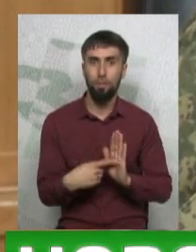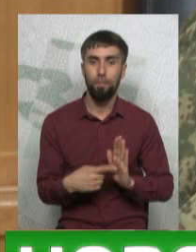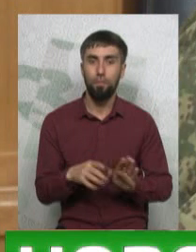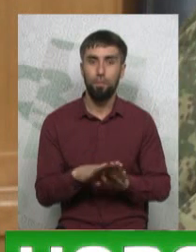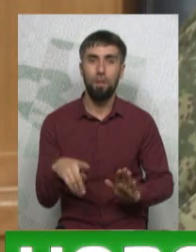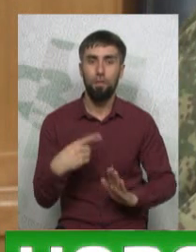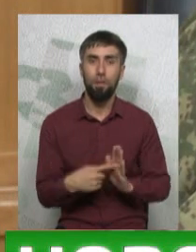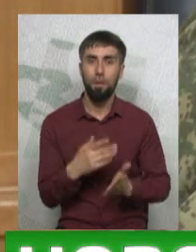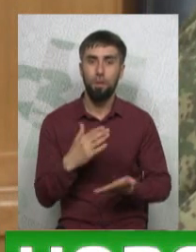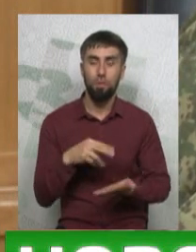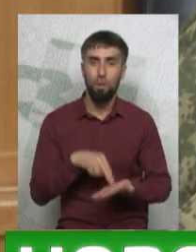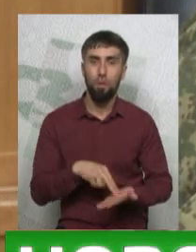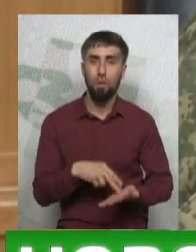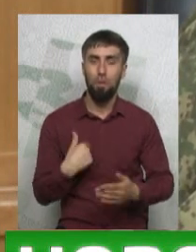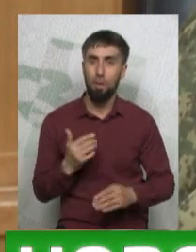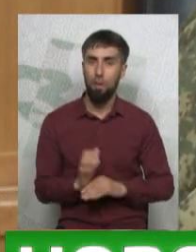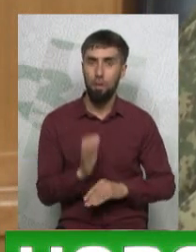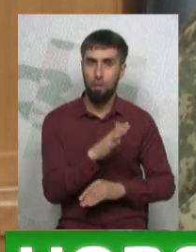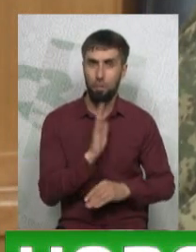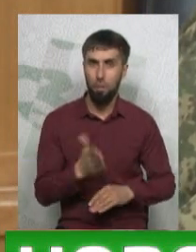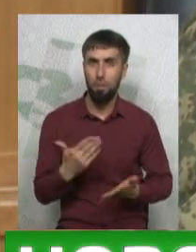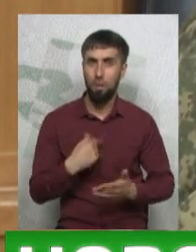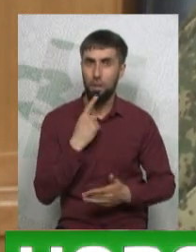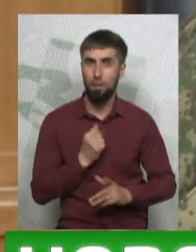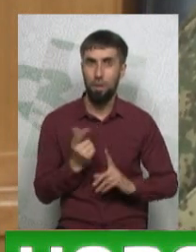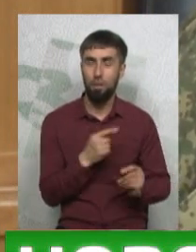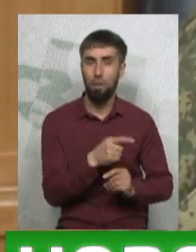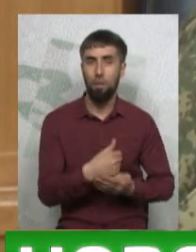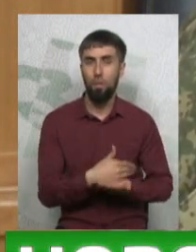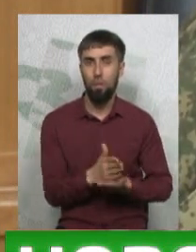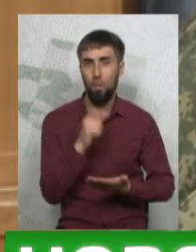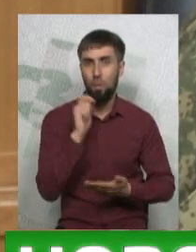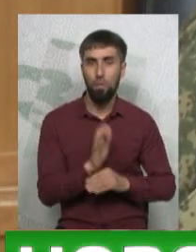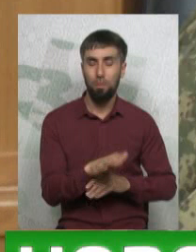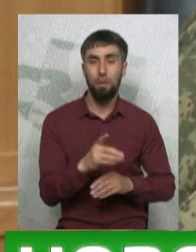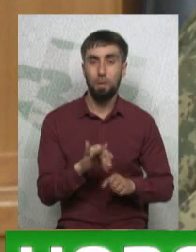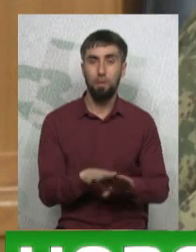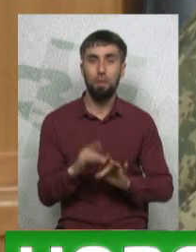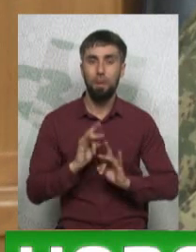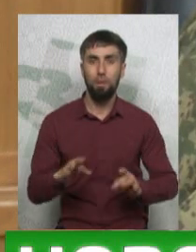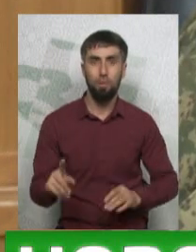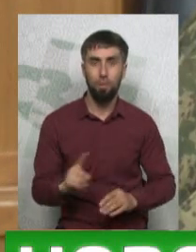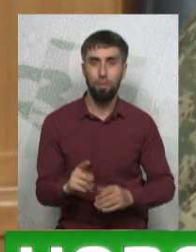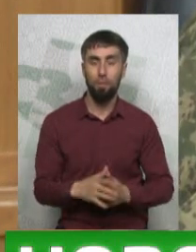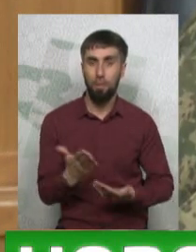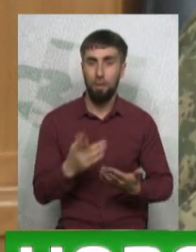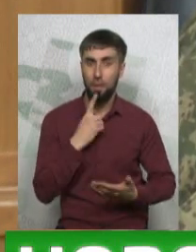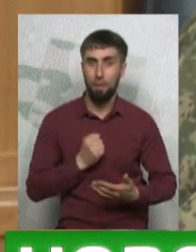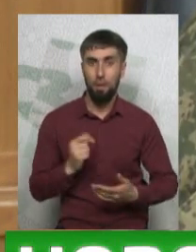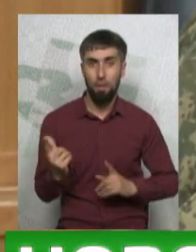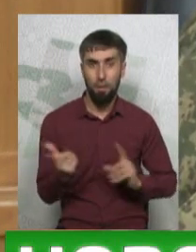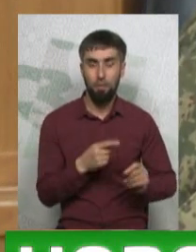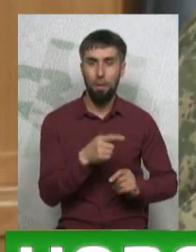Тоже вопрос стоит, отправят ли меня на спецоперацию. И, соответственно, рассказываем, что призывники в